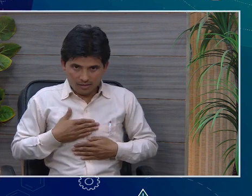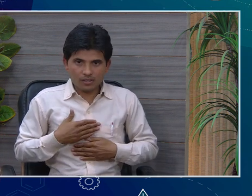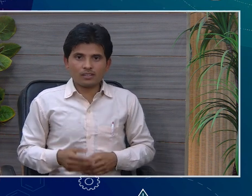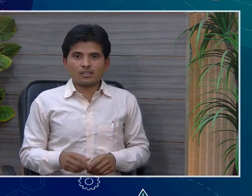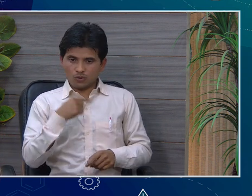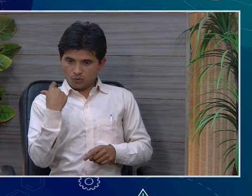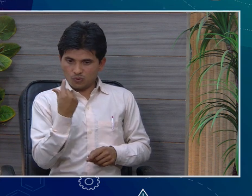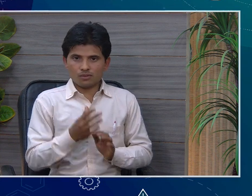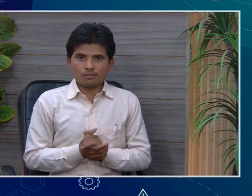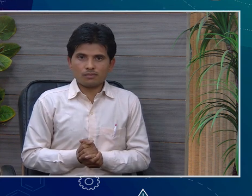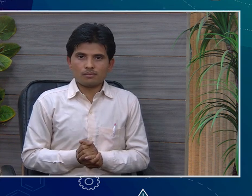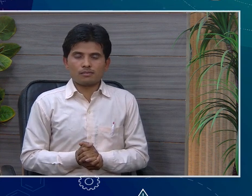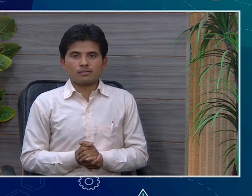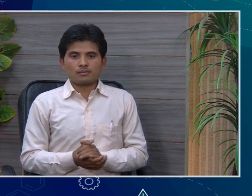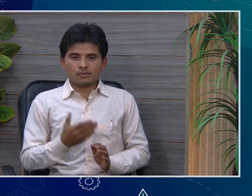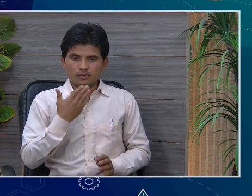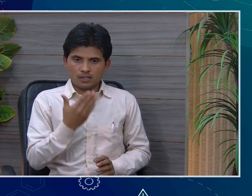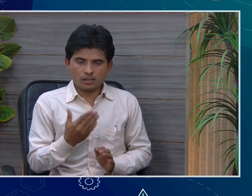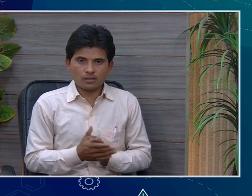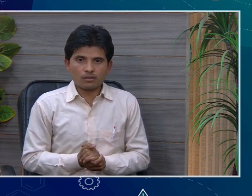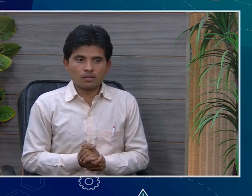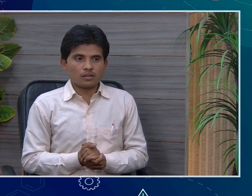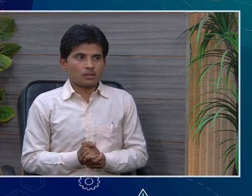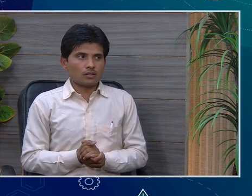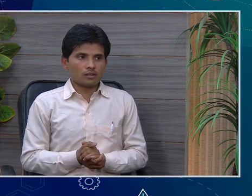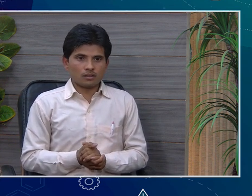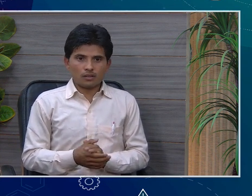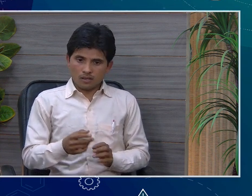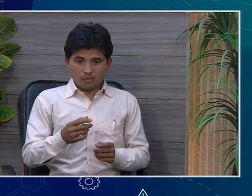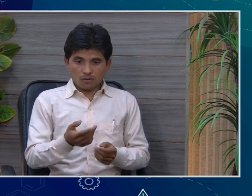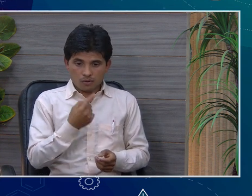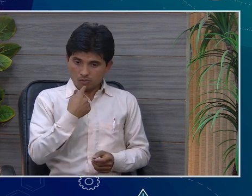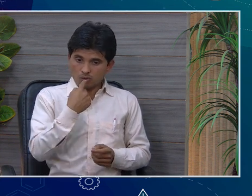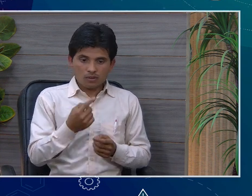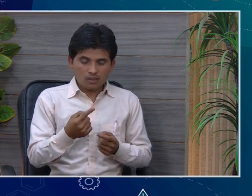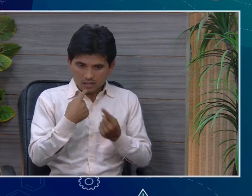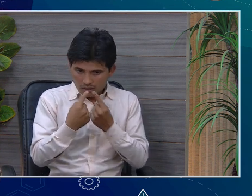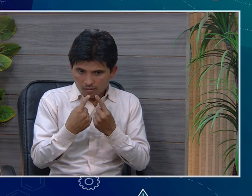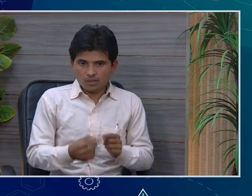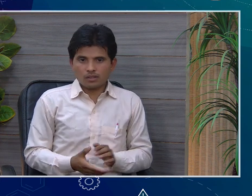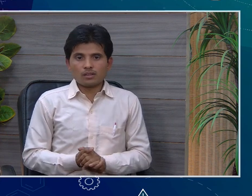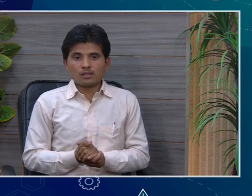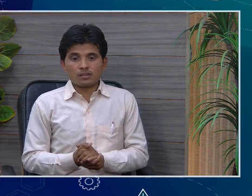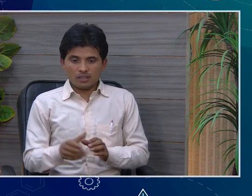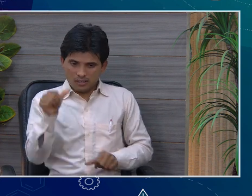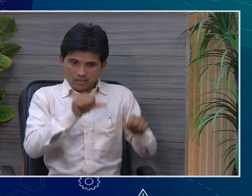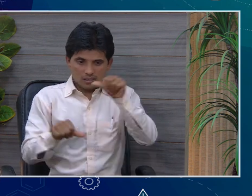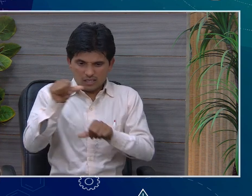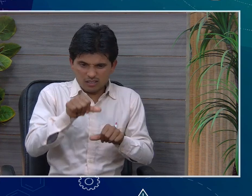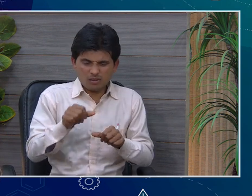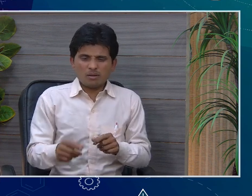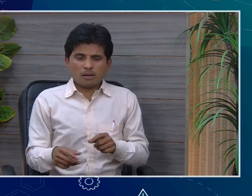और से यूज करें थैंक यू सो मच मैम रियली में इस चीज को बिल्कुल चाहूंगा एक्सरसाइज करने की चीज है